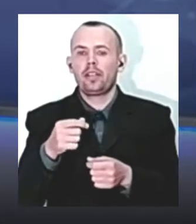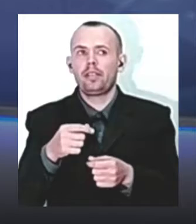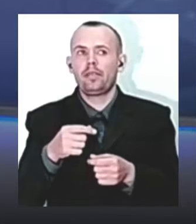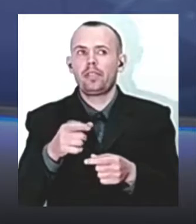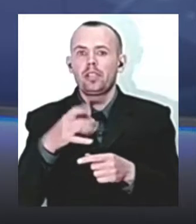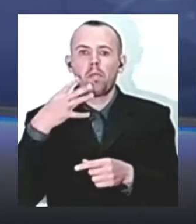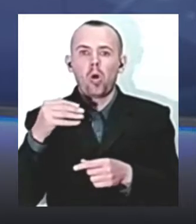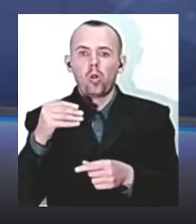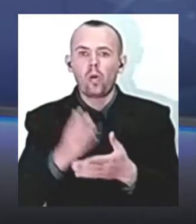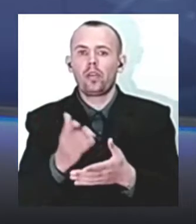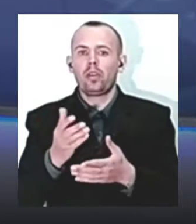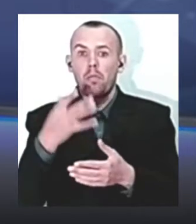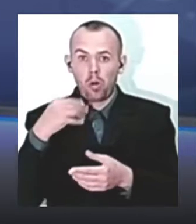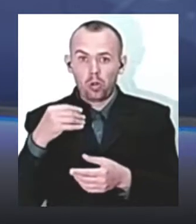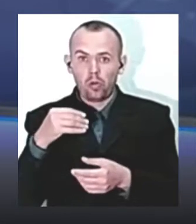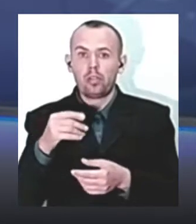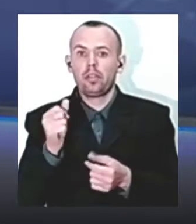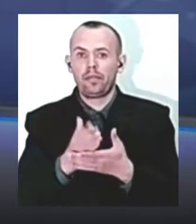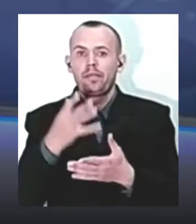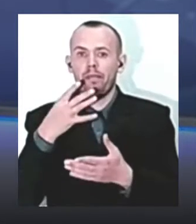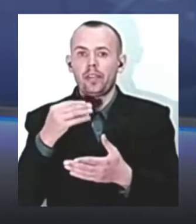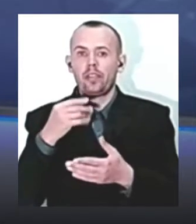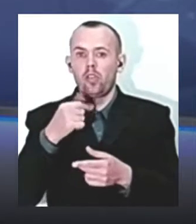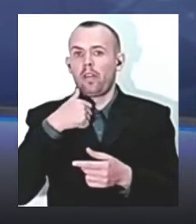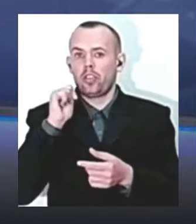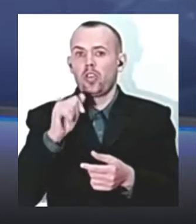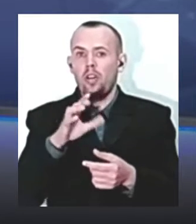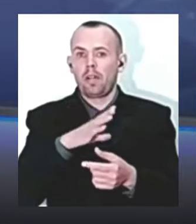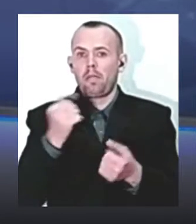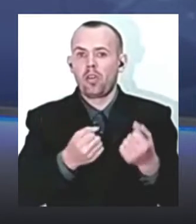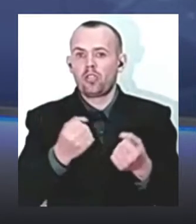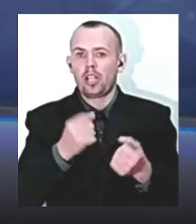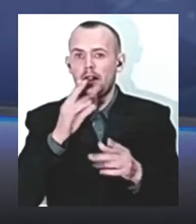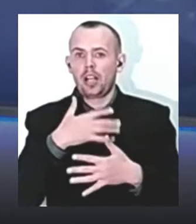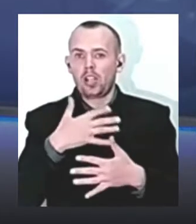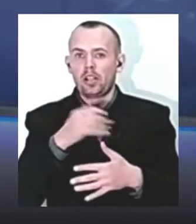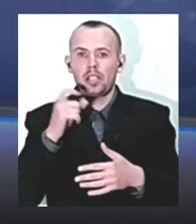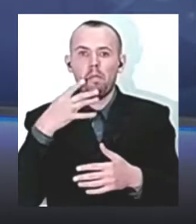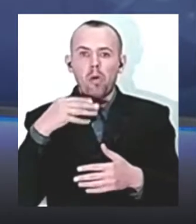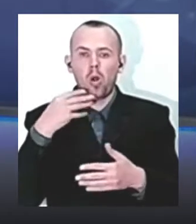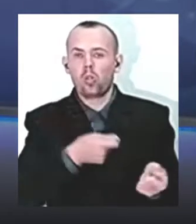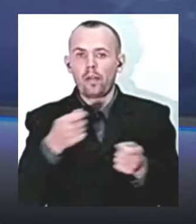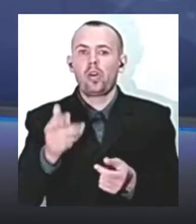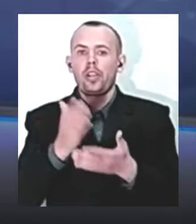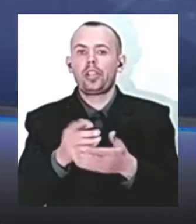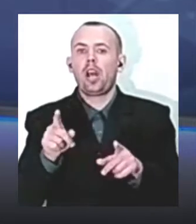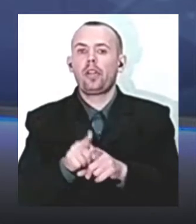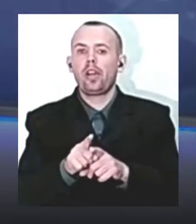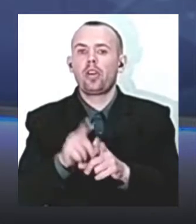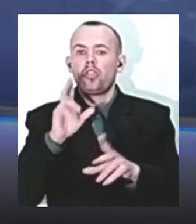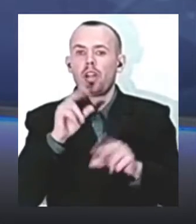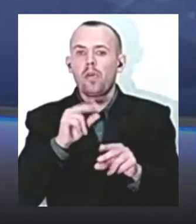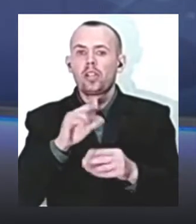Молдови. З Молдови? З Молдови. Здається, вчора зайшла машина з киснем з Молдови. Є також, намагаються домовитись